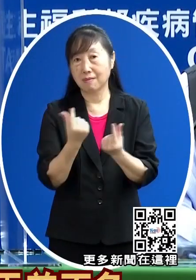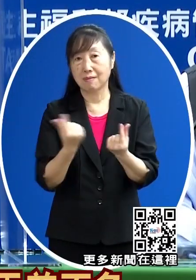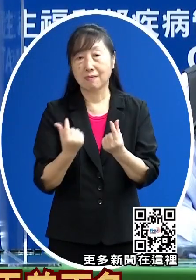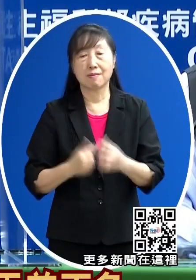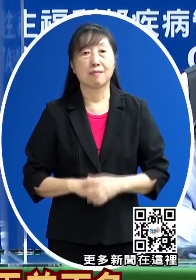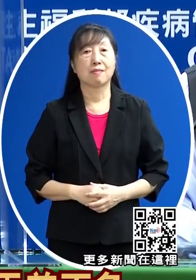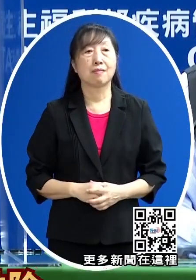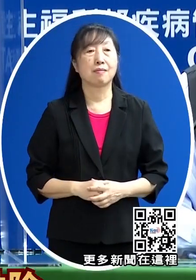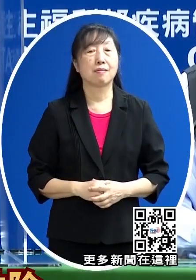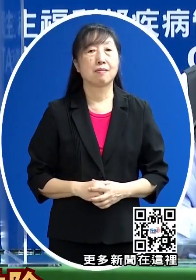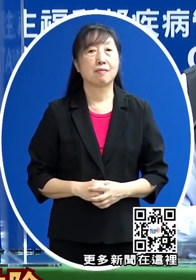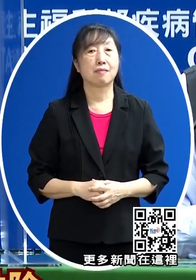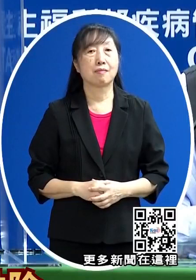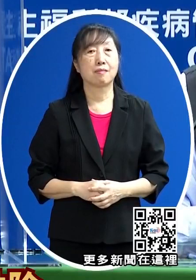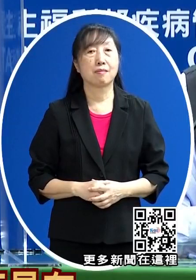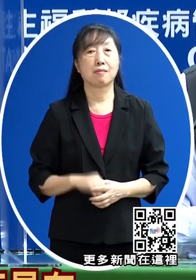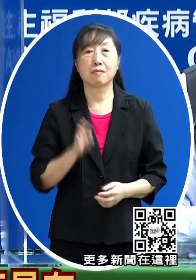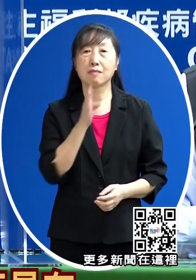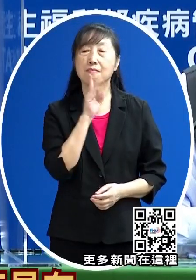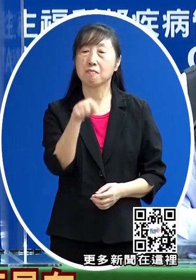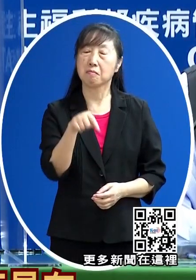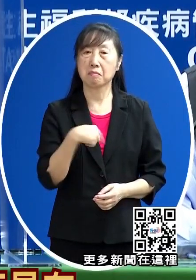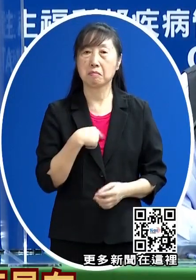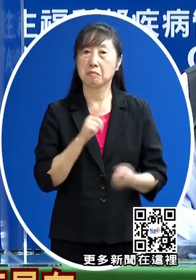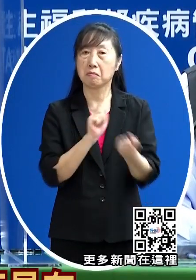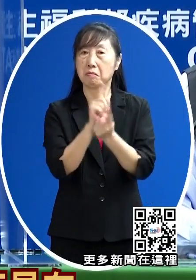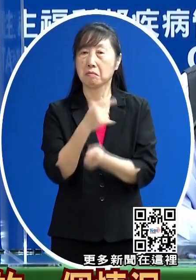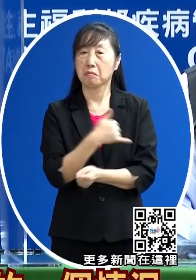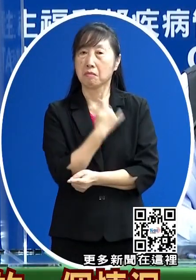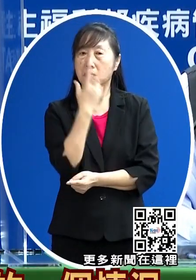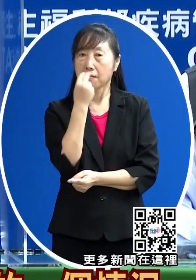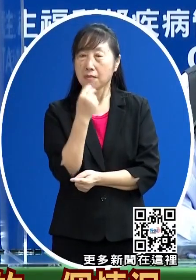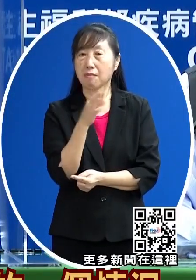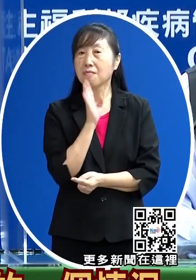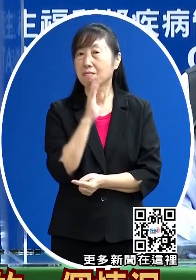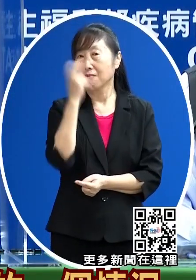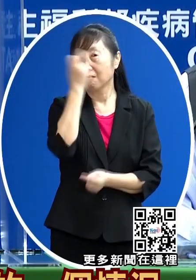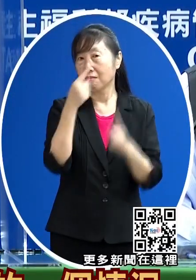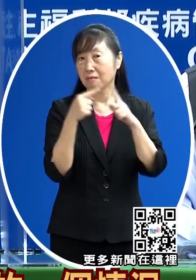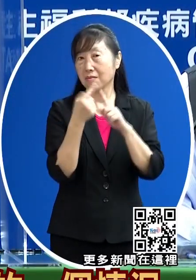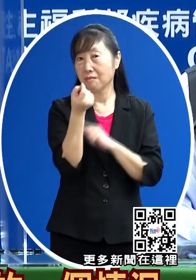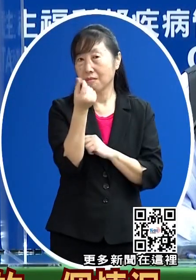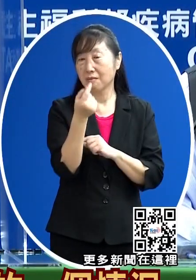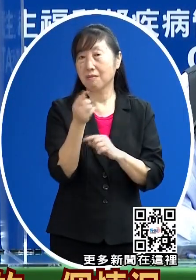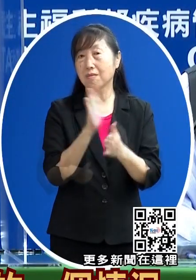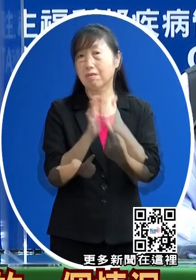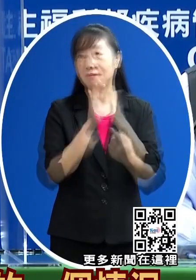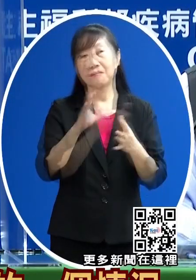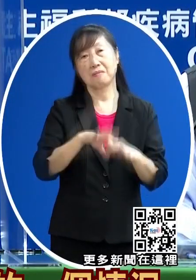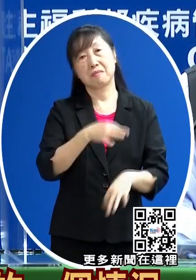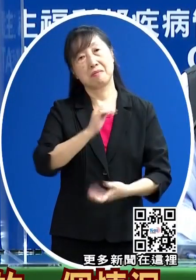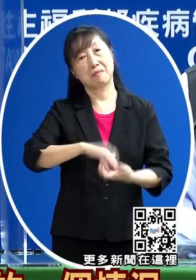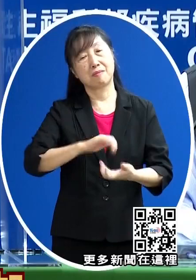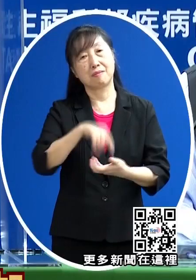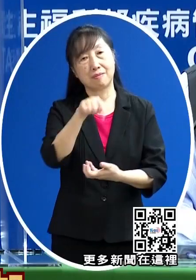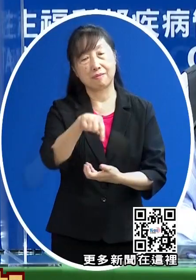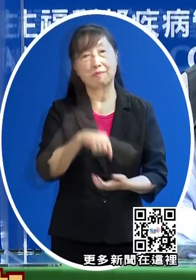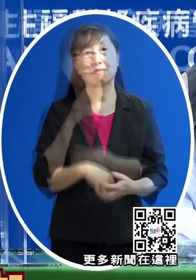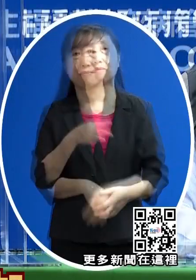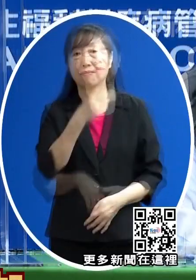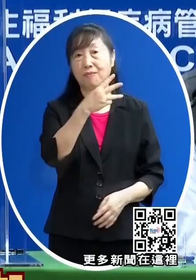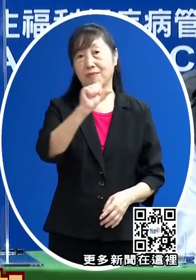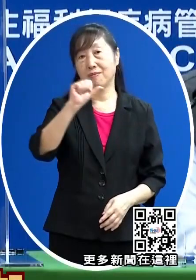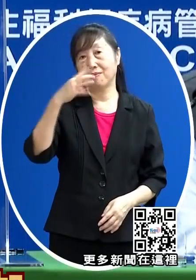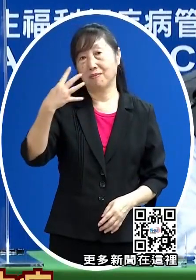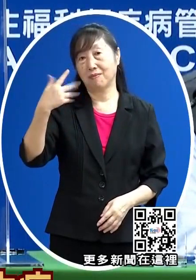多。那不过我们也不排除这个假日的时候是不是有检验比较少哈，或通报比较慢的一个情况，还是可能会再